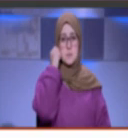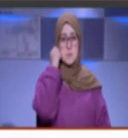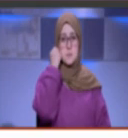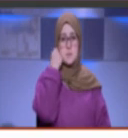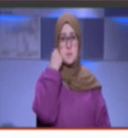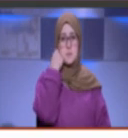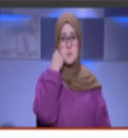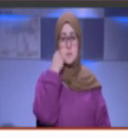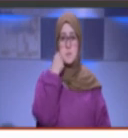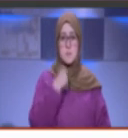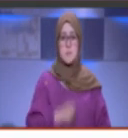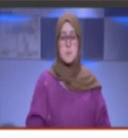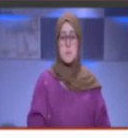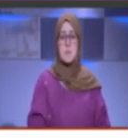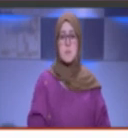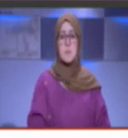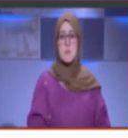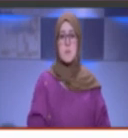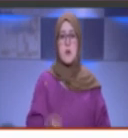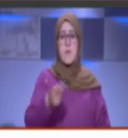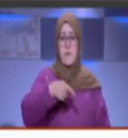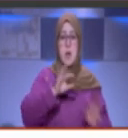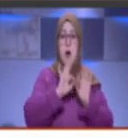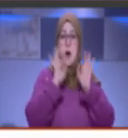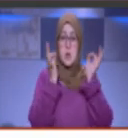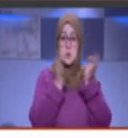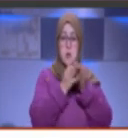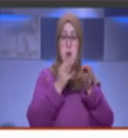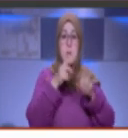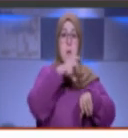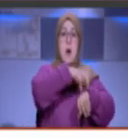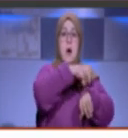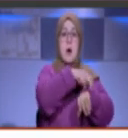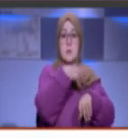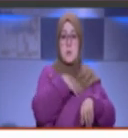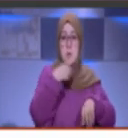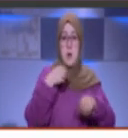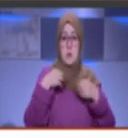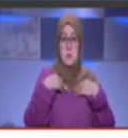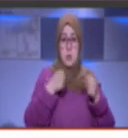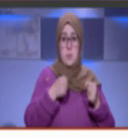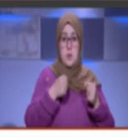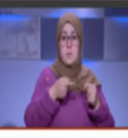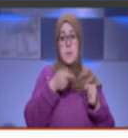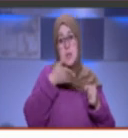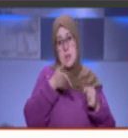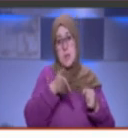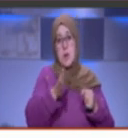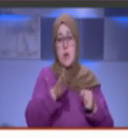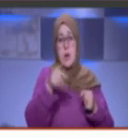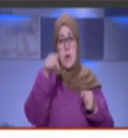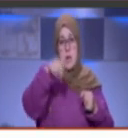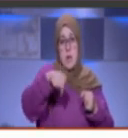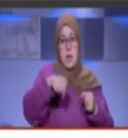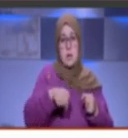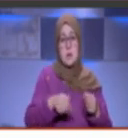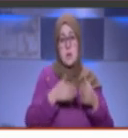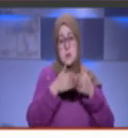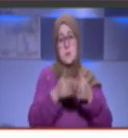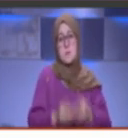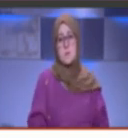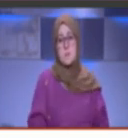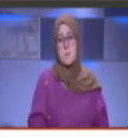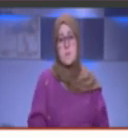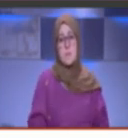مدينة تولون الجنوبية في 23 من شهر أبريل. حتى